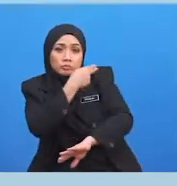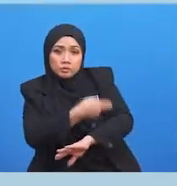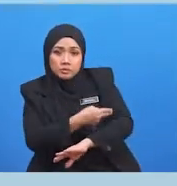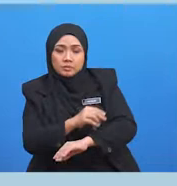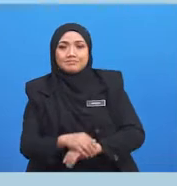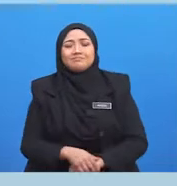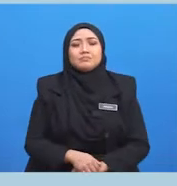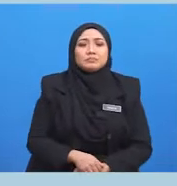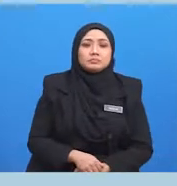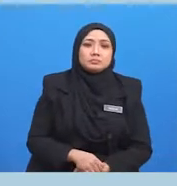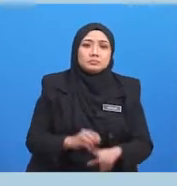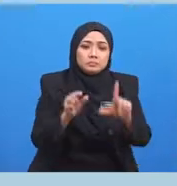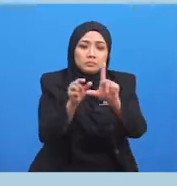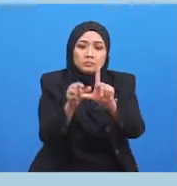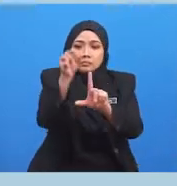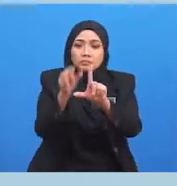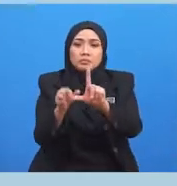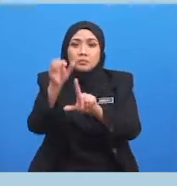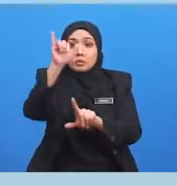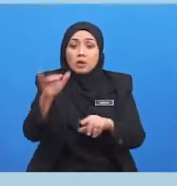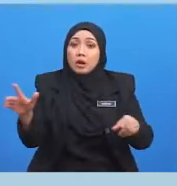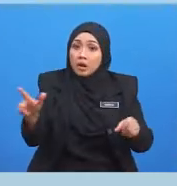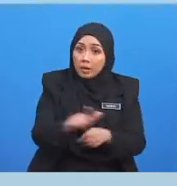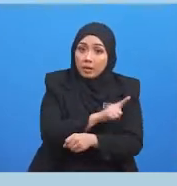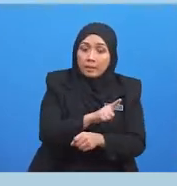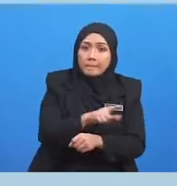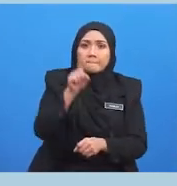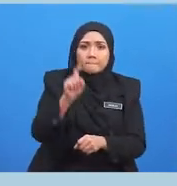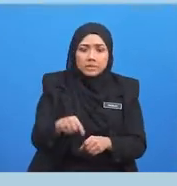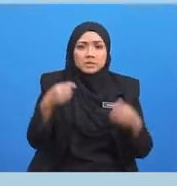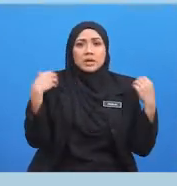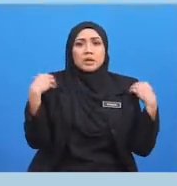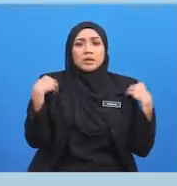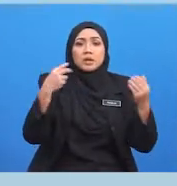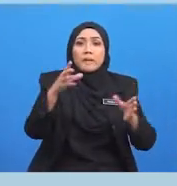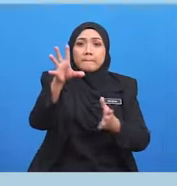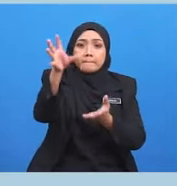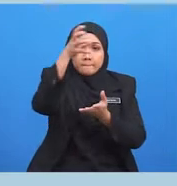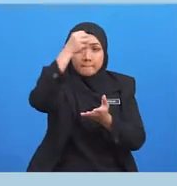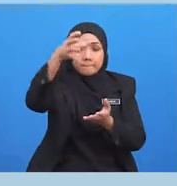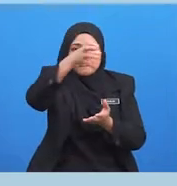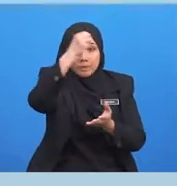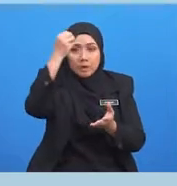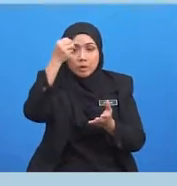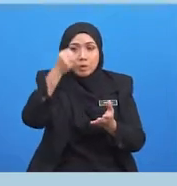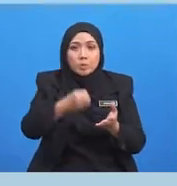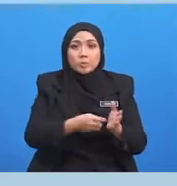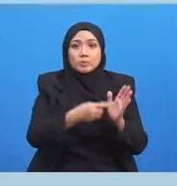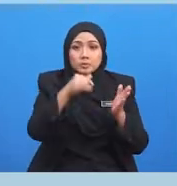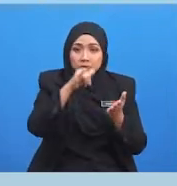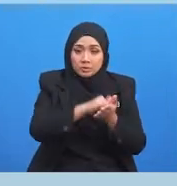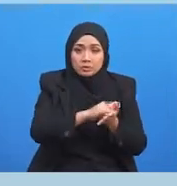Spesifikasi grabah yang lengkap haruslah mempunyai maklumat berikut.